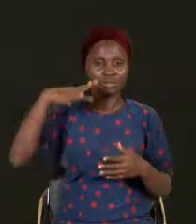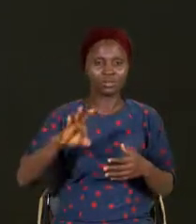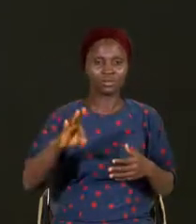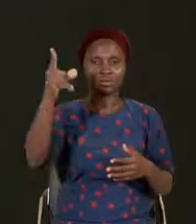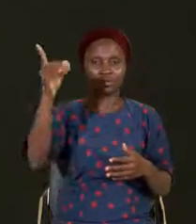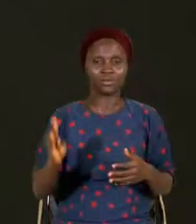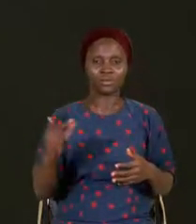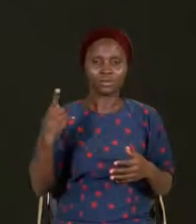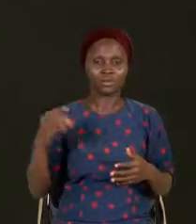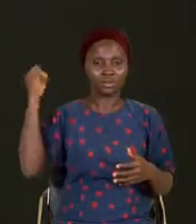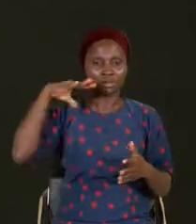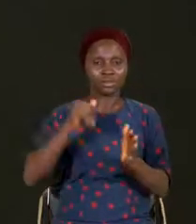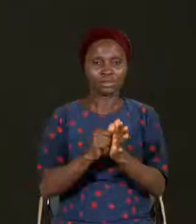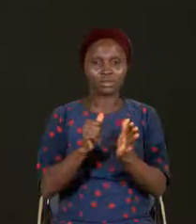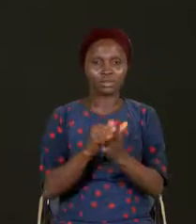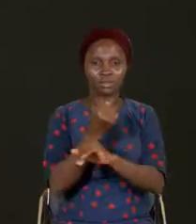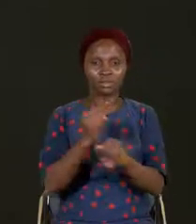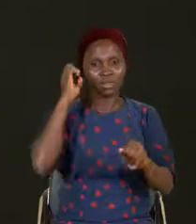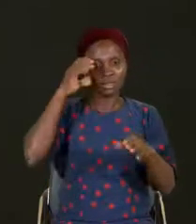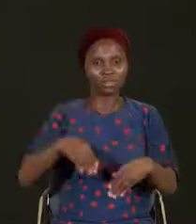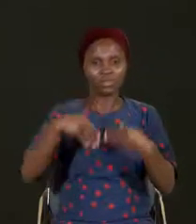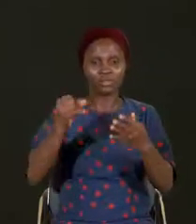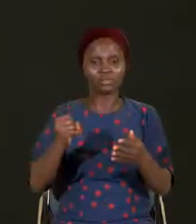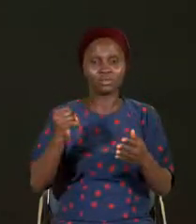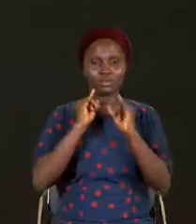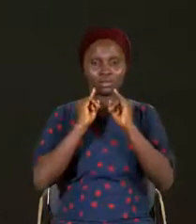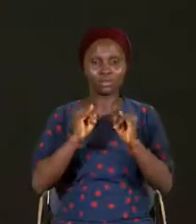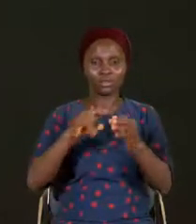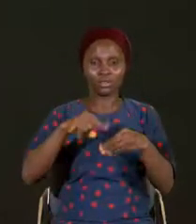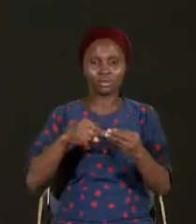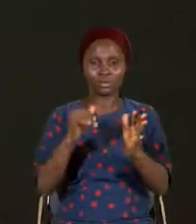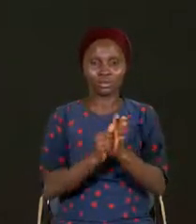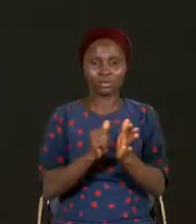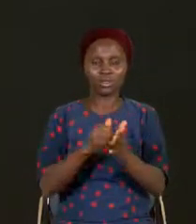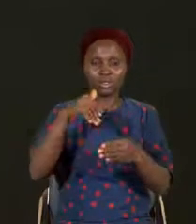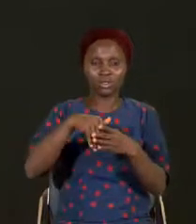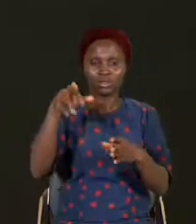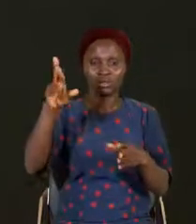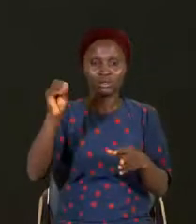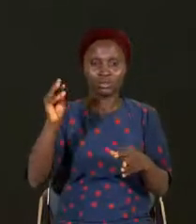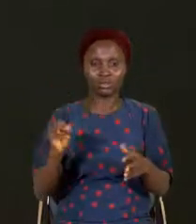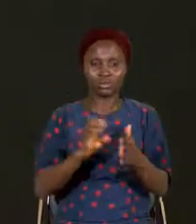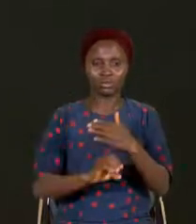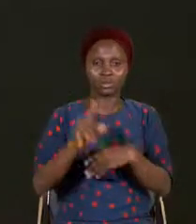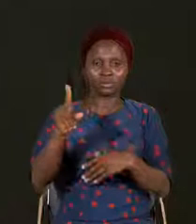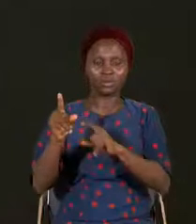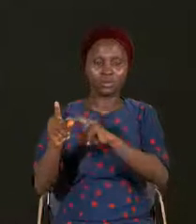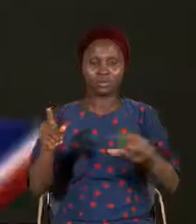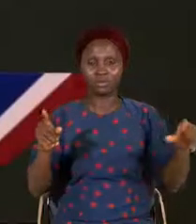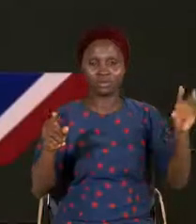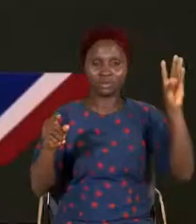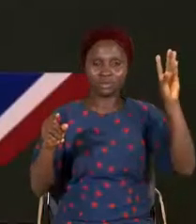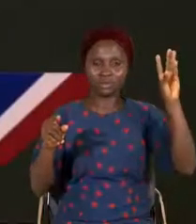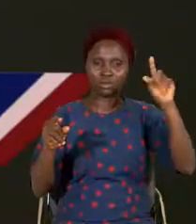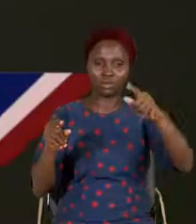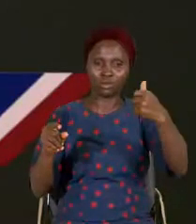qui sauve. Il donne l'instruction concernant la grâce de Dieu. Il le dit dans Romains